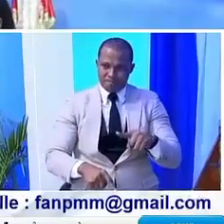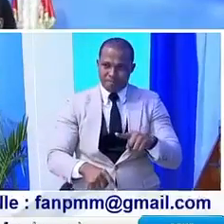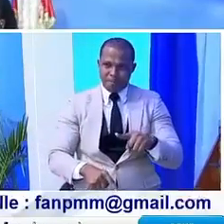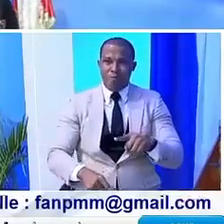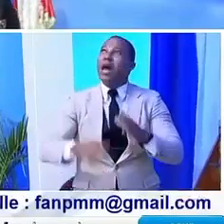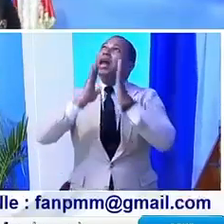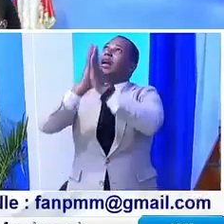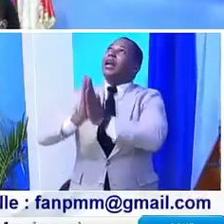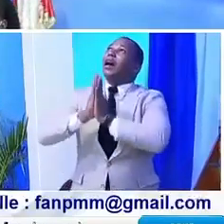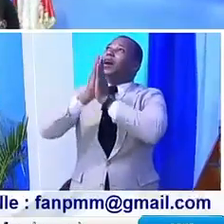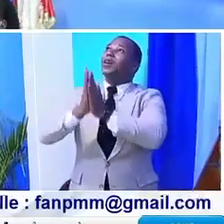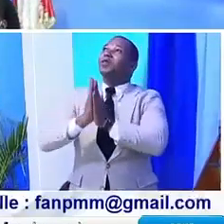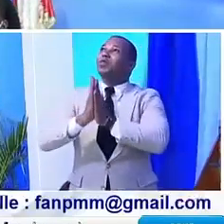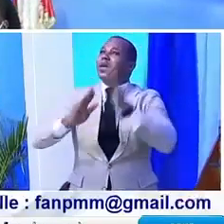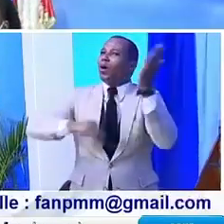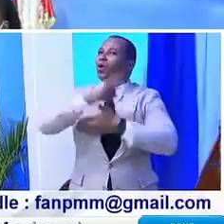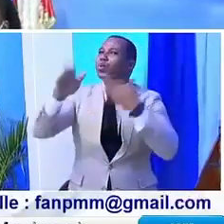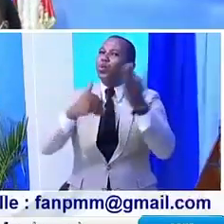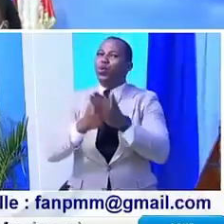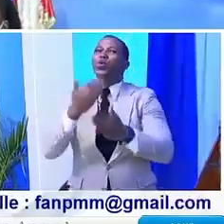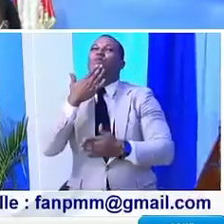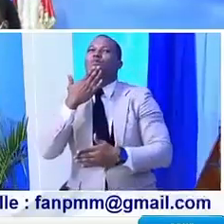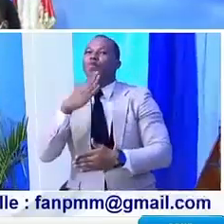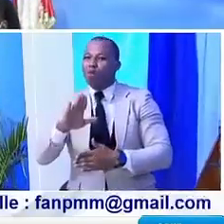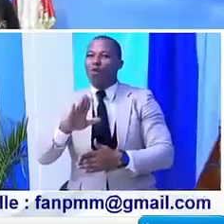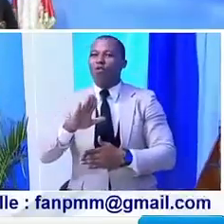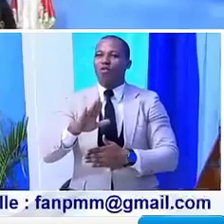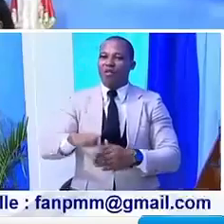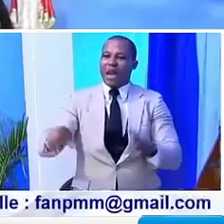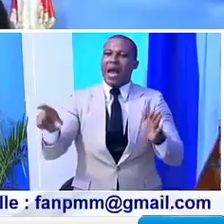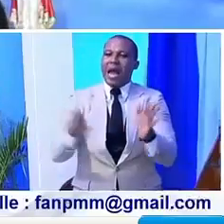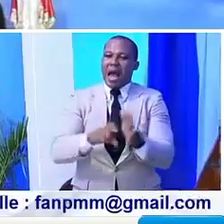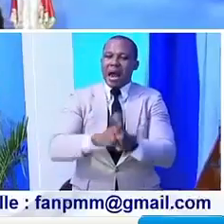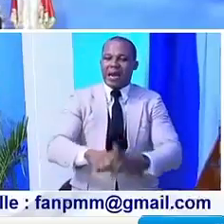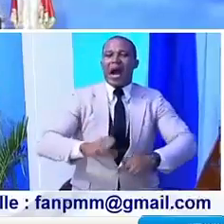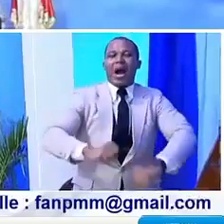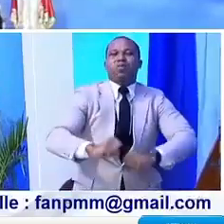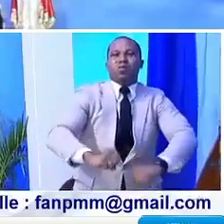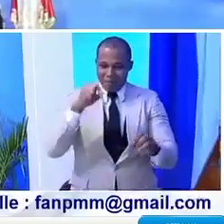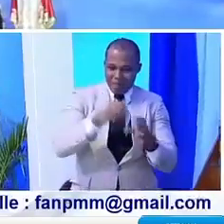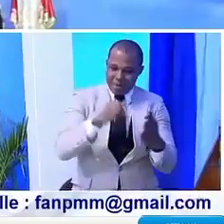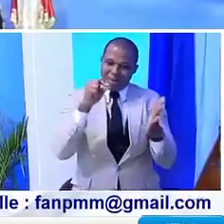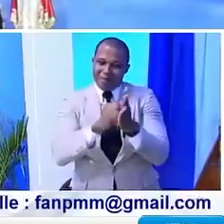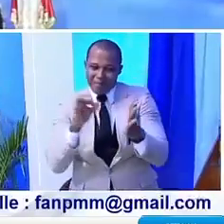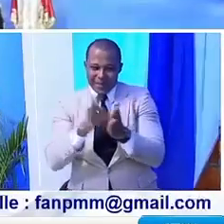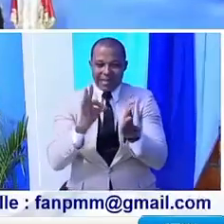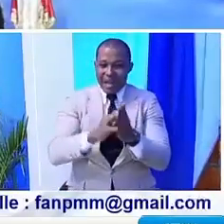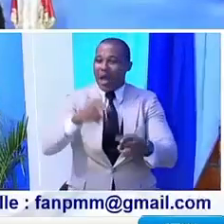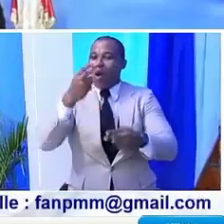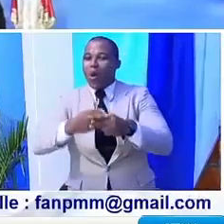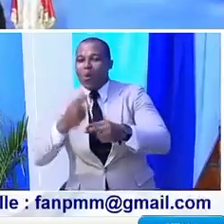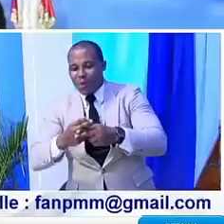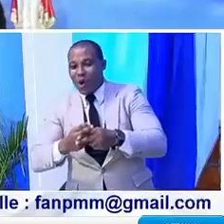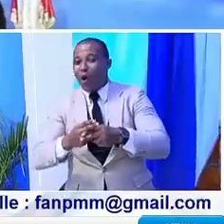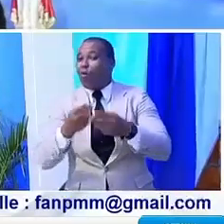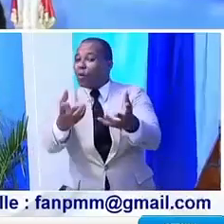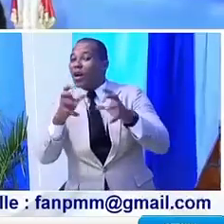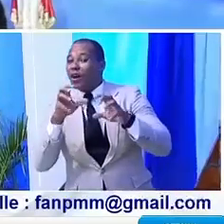que la prière, ou la prière, toute grimace mon a fait dans le cafou, Alkaï ou Gan, chercher petit poupé pour piquer, maintenant, en bas sept nez.